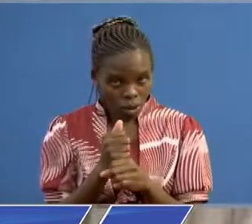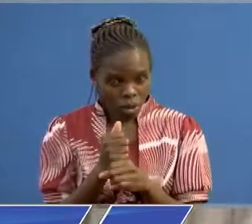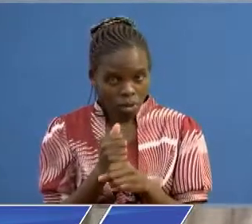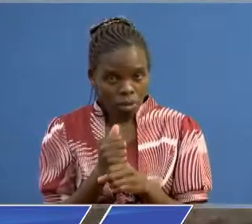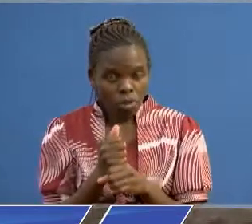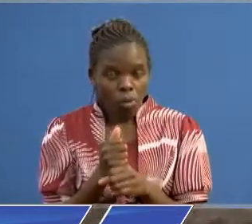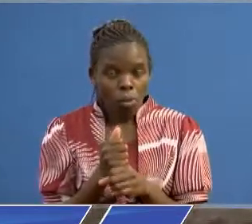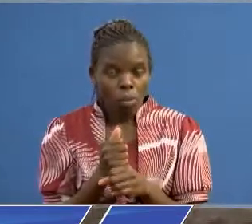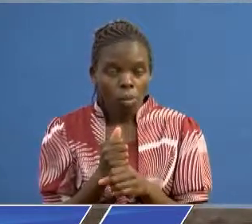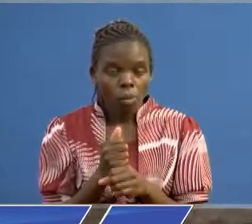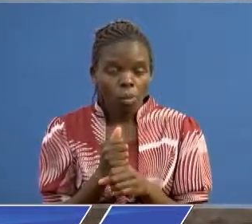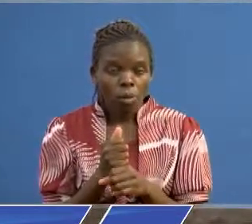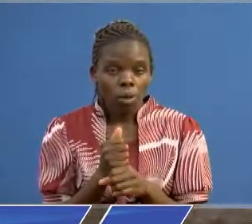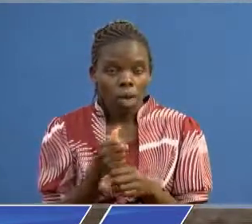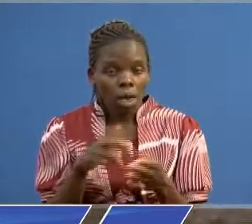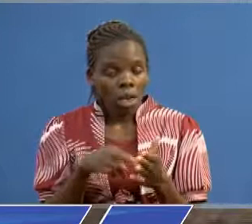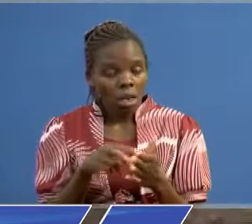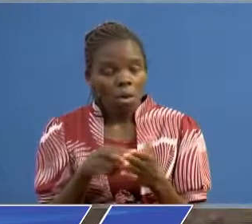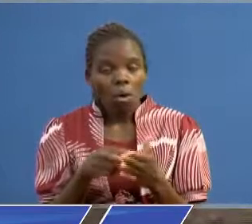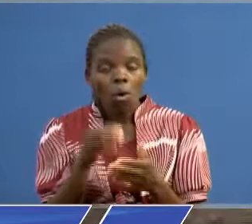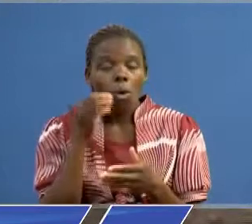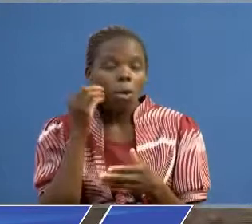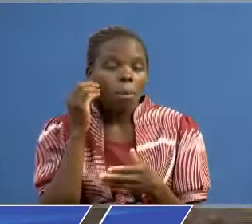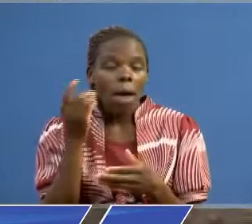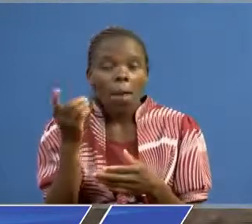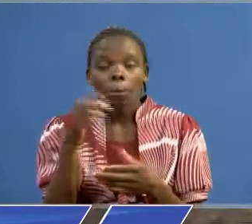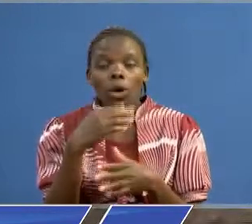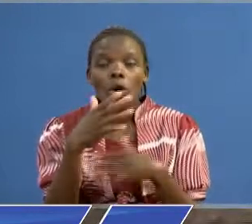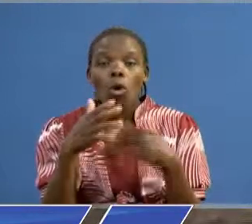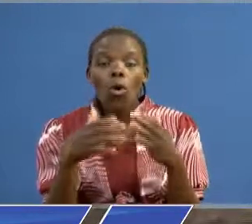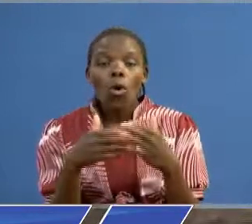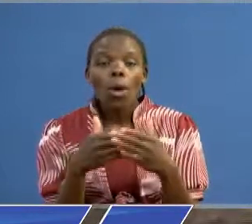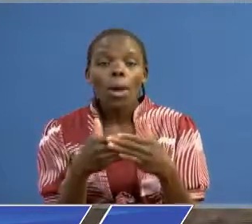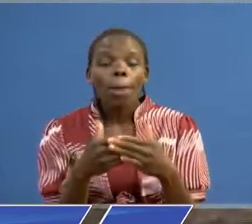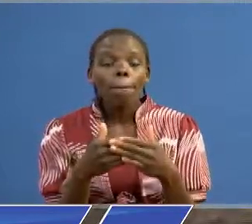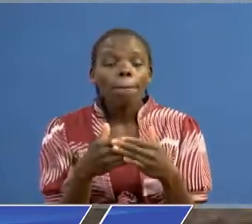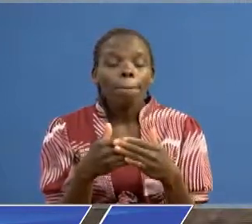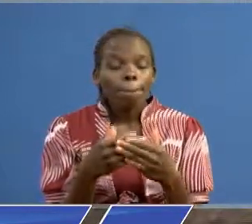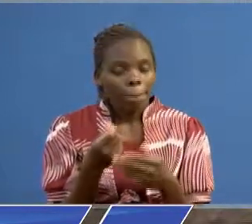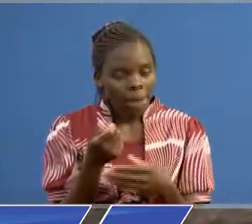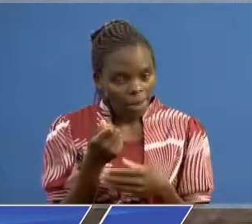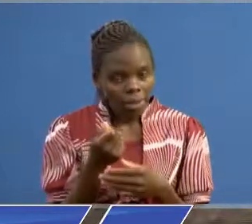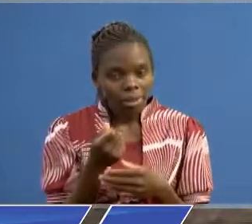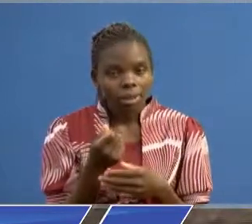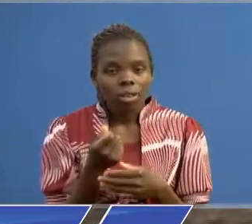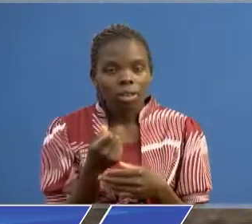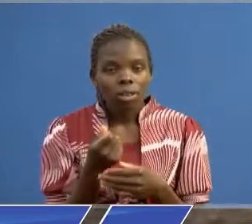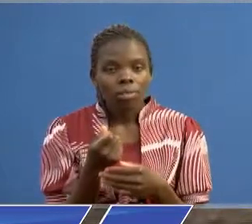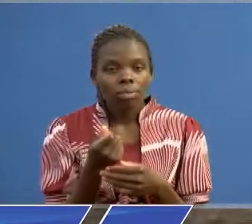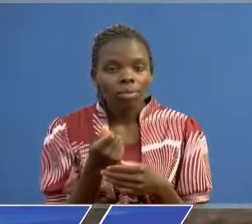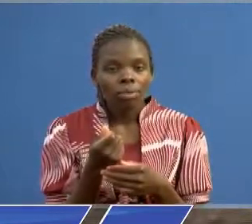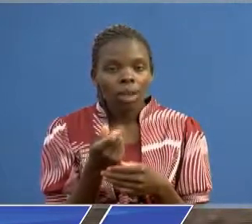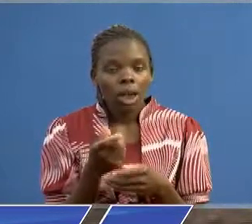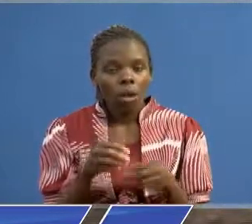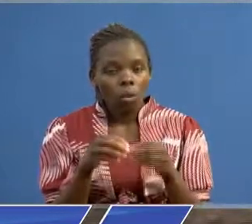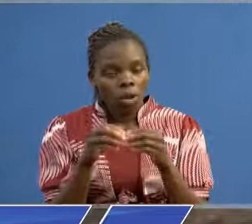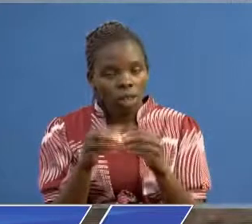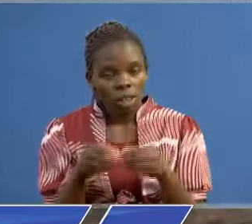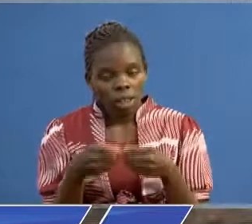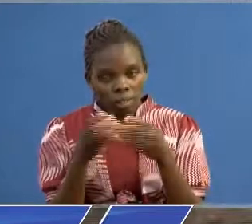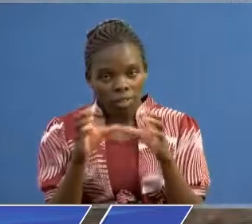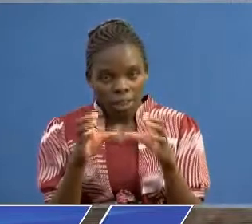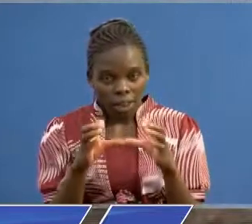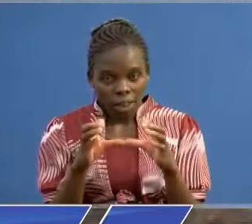molested. Nikaenda kwa nyumbani nikaleta hizo pesa sote 28 nikaregister sote nikapatiwa kadi ya kazi.